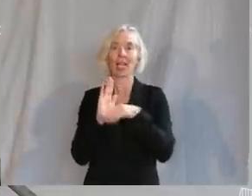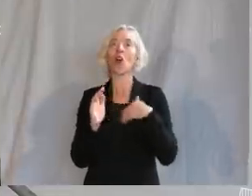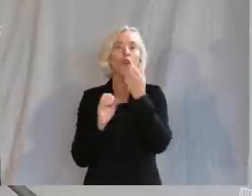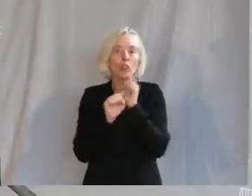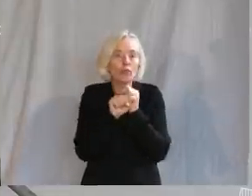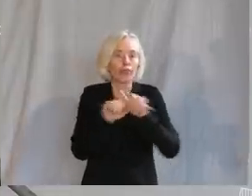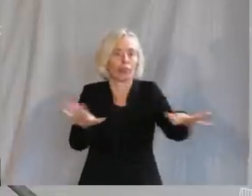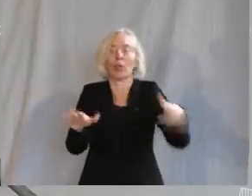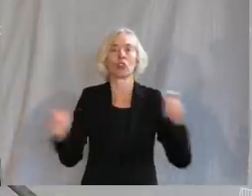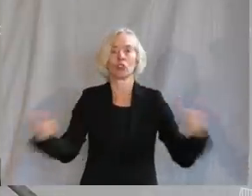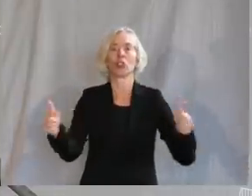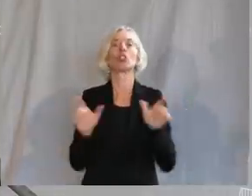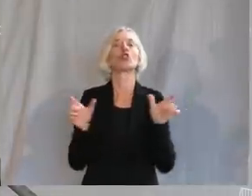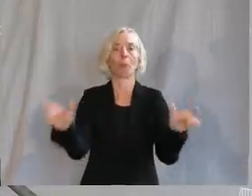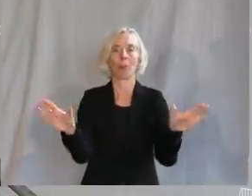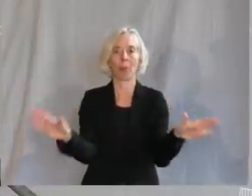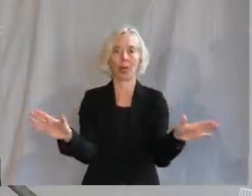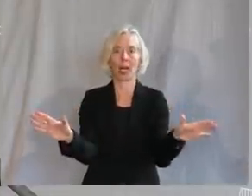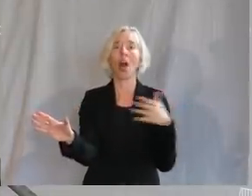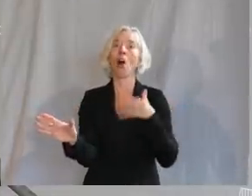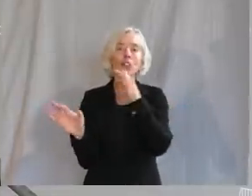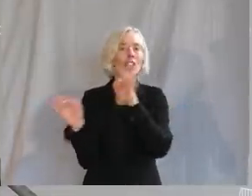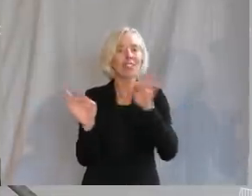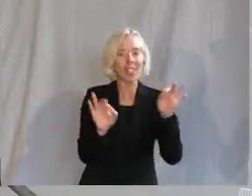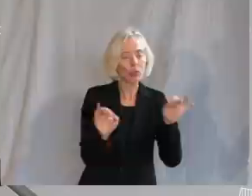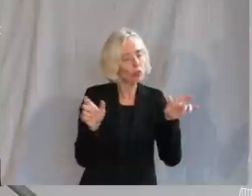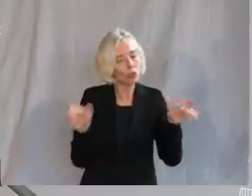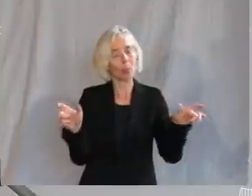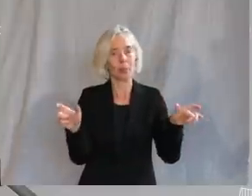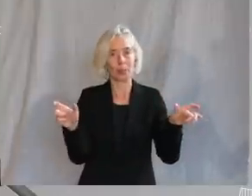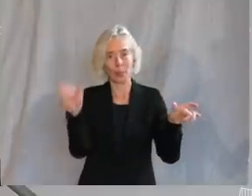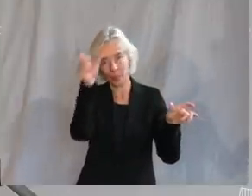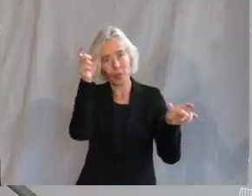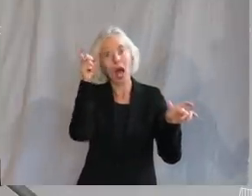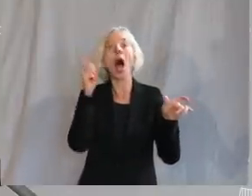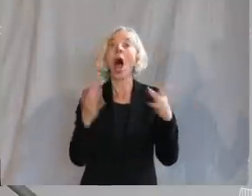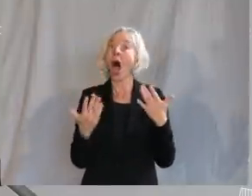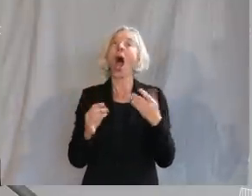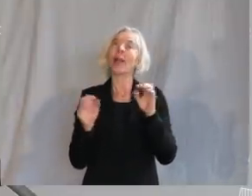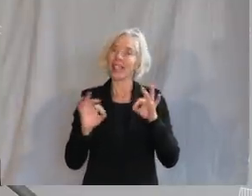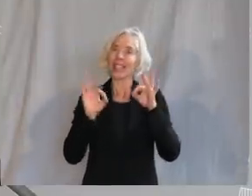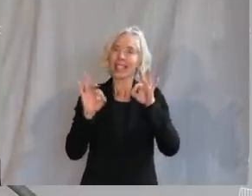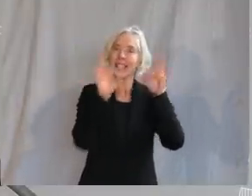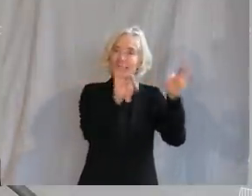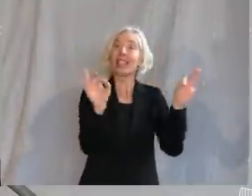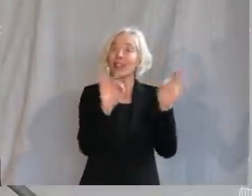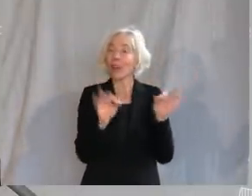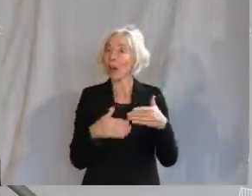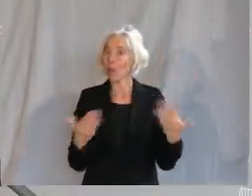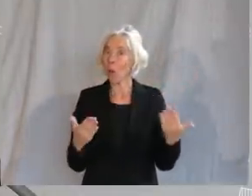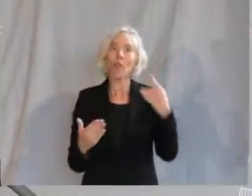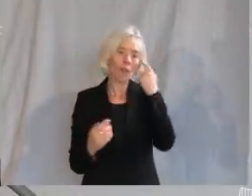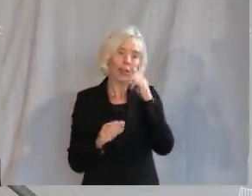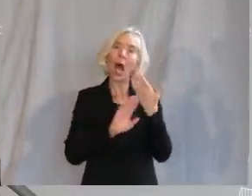Infektionsgeschehen kontrollierbar zu halten. Das Infektionsgeschehen ist vor allem dort hoch, wo kein Abstand gehalten wird und wo konsequent